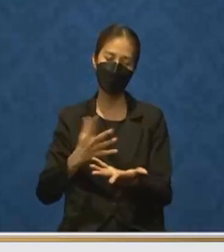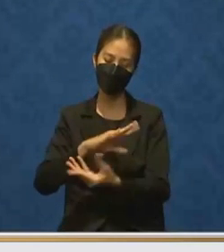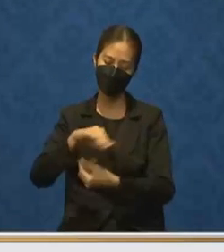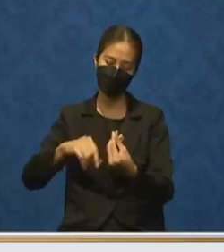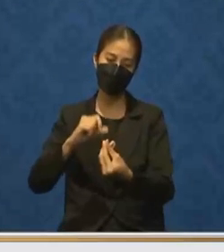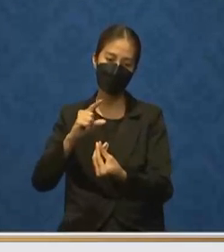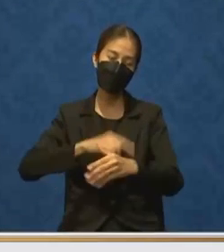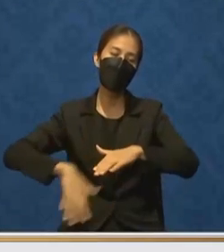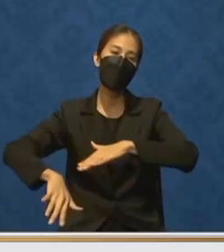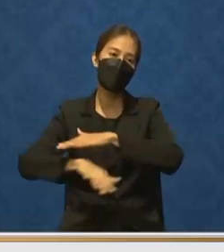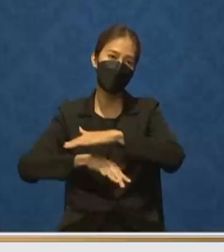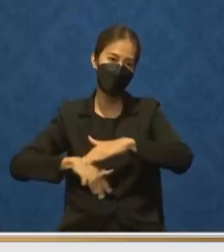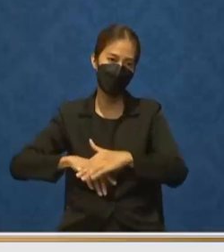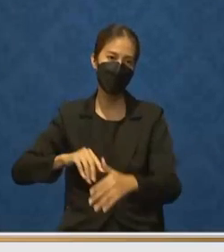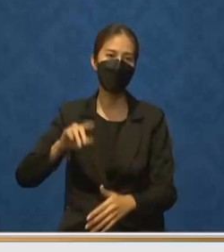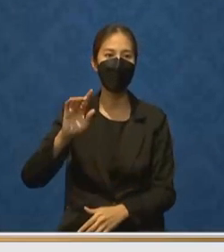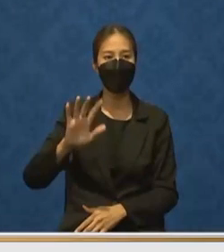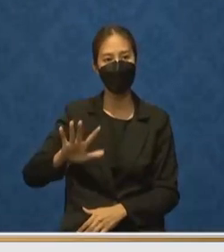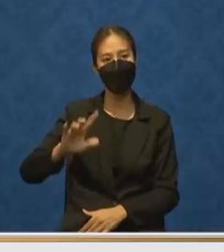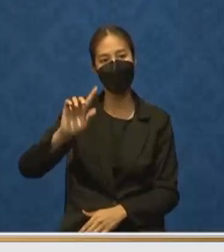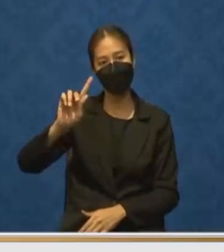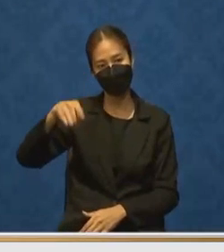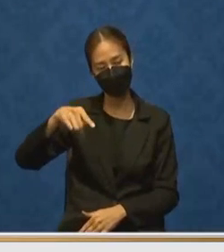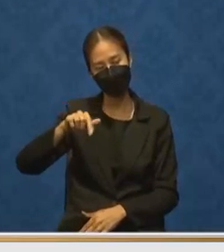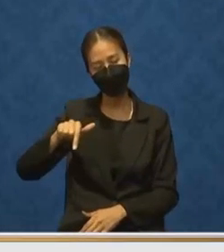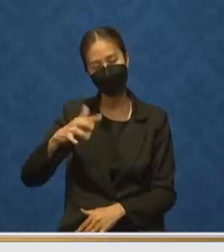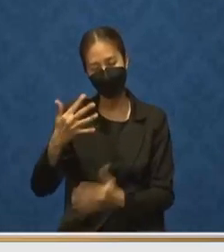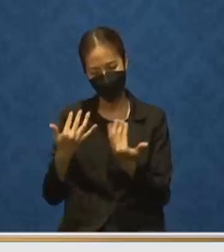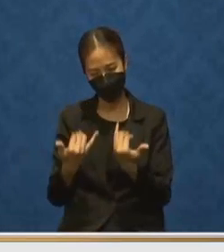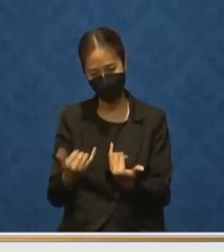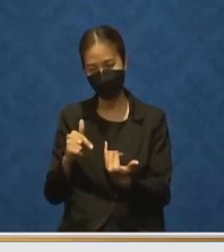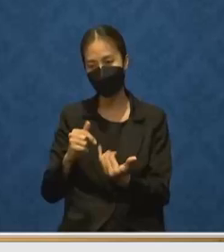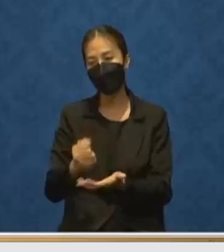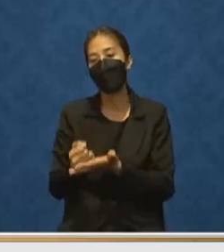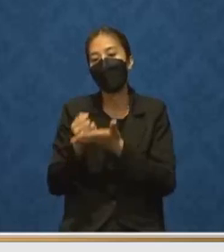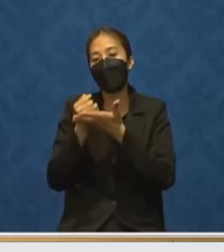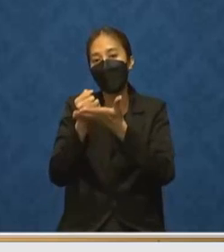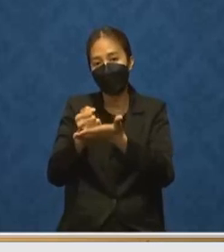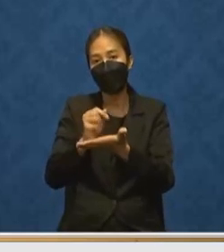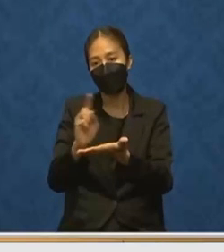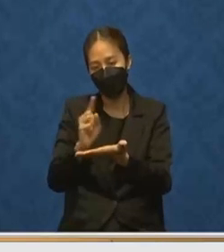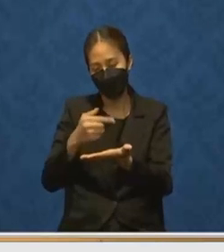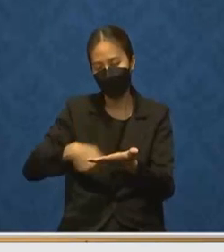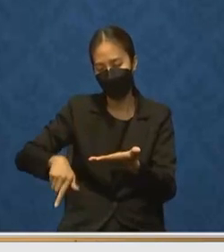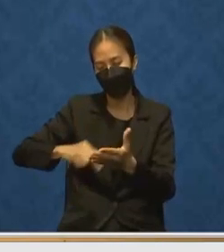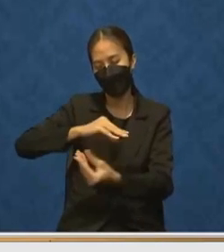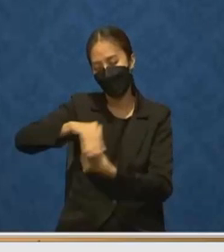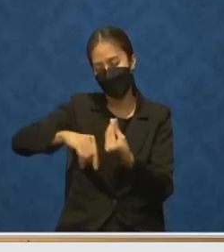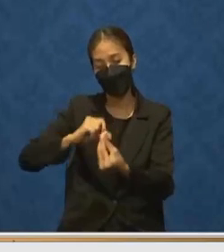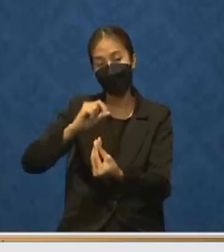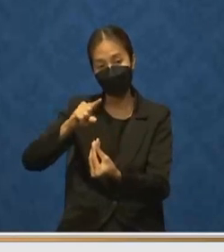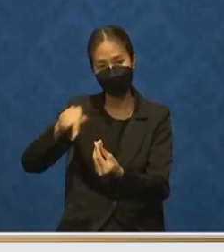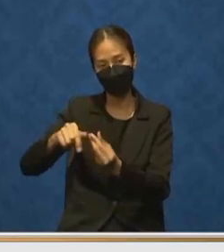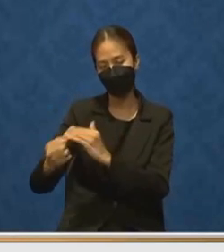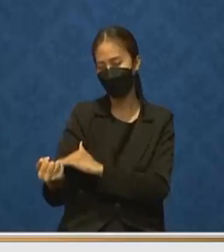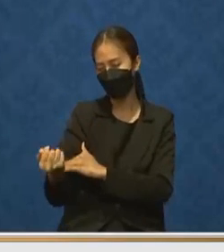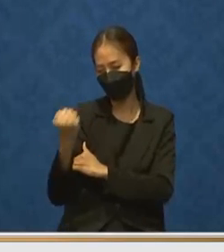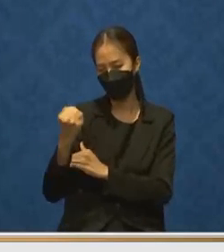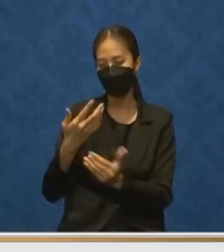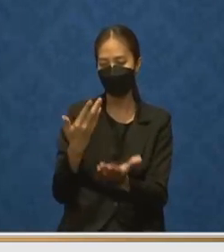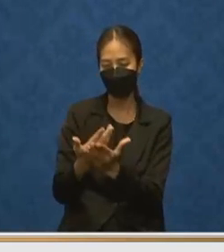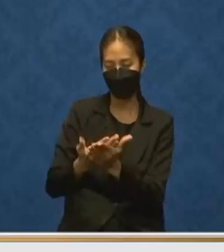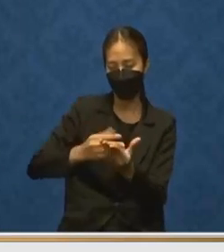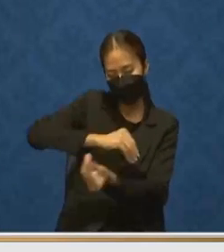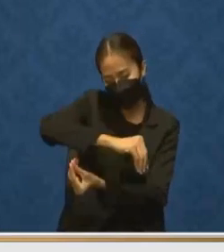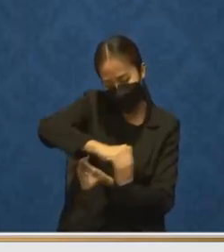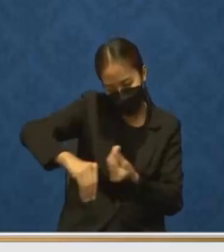าณ 1,474.3 ล้านบาทเพื่อเพิ่มศักยภาพและเสริมสร้างความเข้มแข็งของเศรษฐกิจฐานรากให้สามารถสร้างรายได้เพิ่มขึ้น